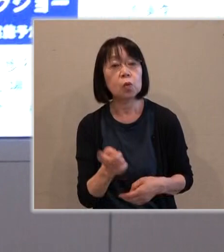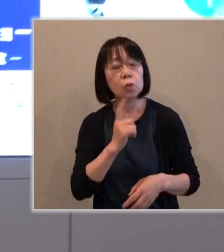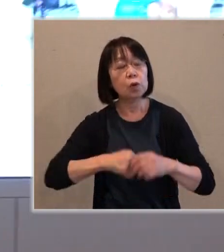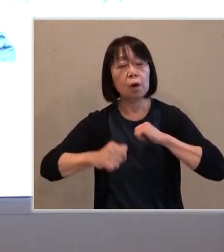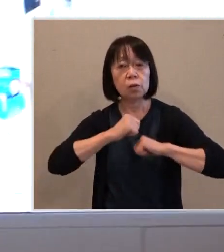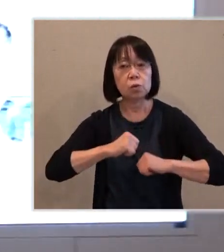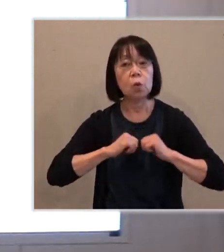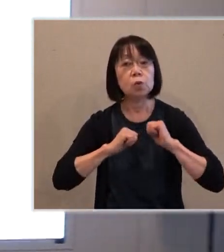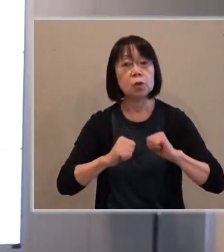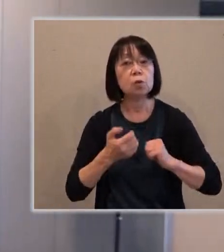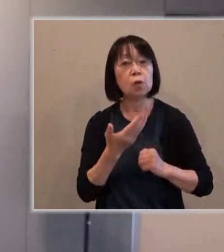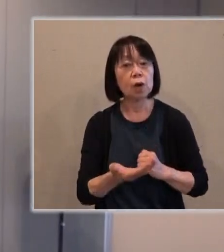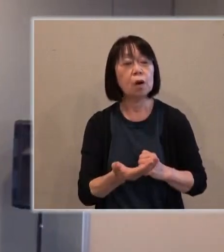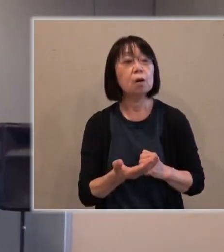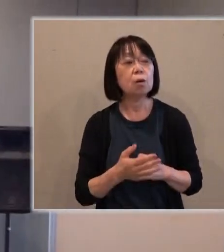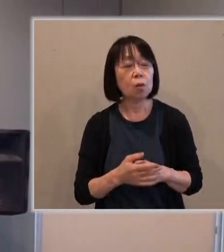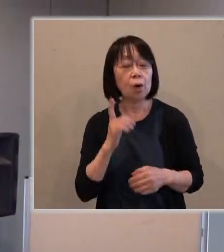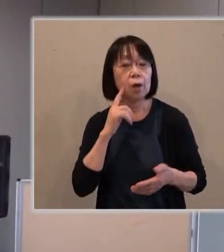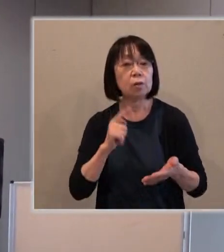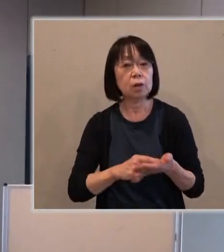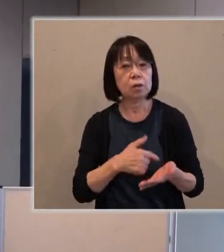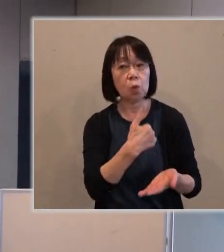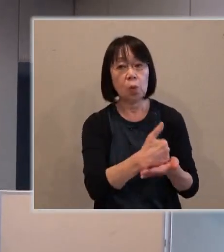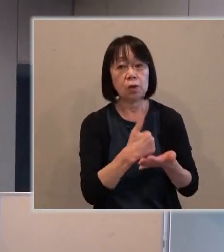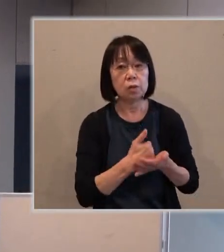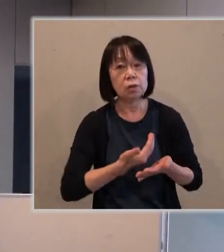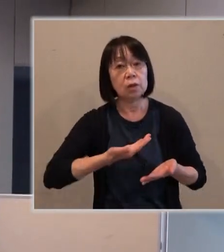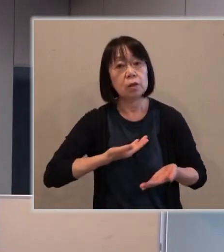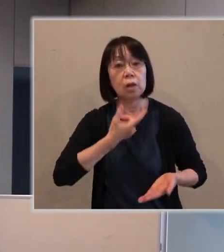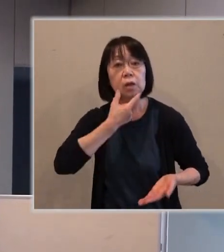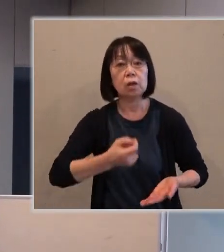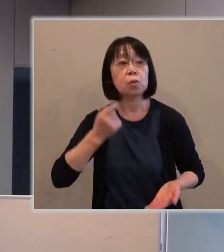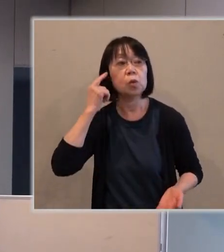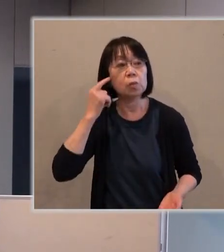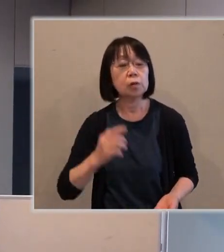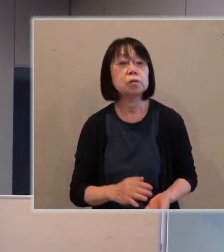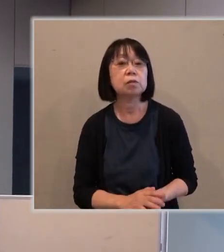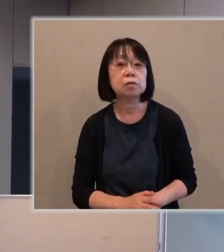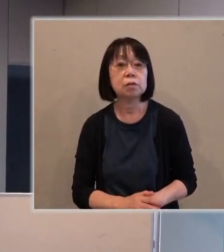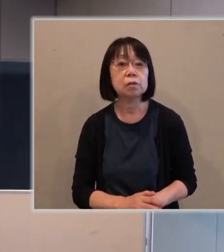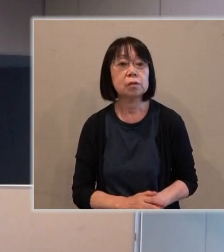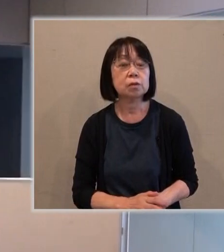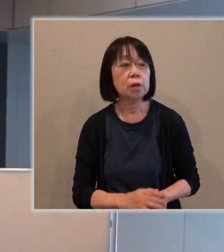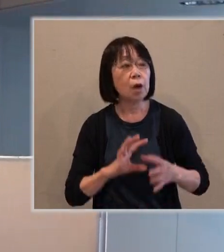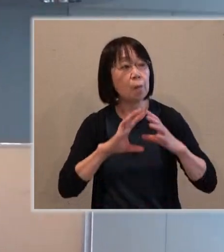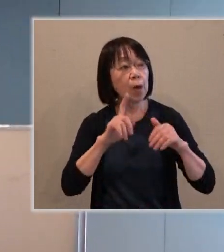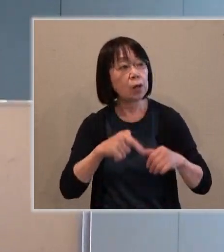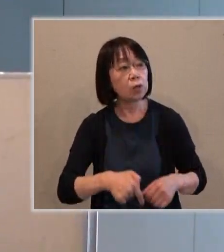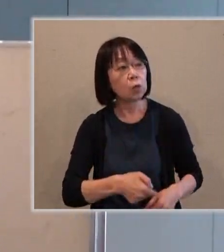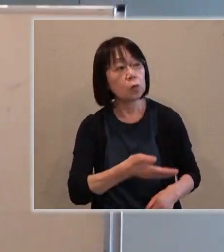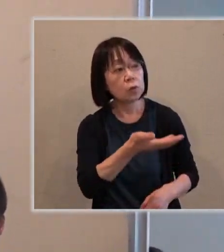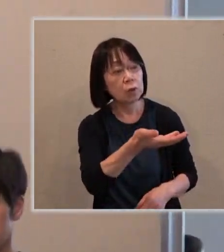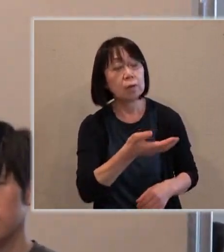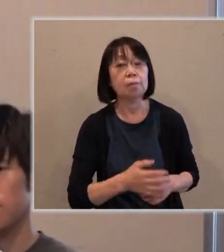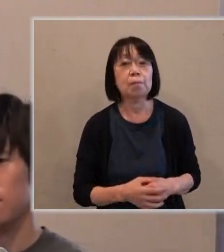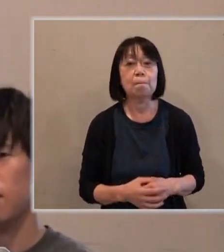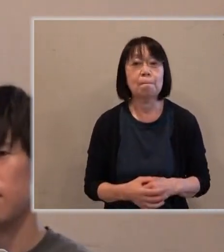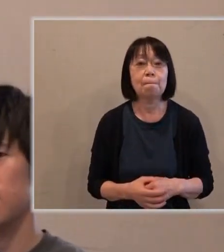されているのか、ここについてを簡単にお話をしていただきたいと思うんですが、まずは牧野さんの方からお願いしてもよろしいでし